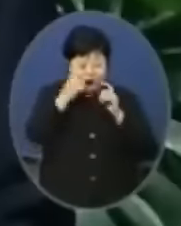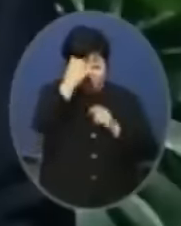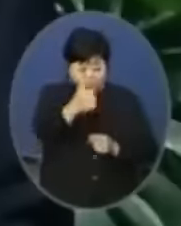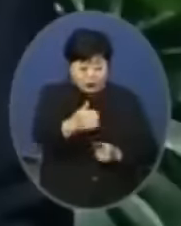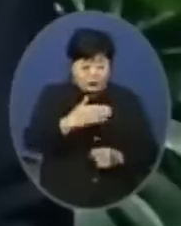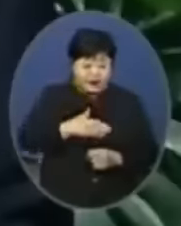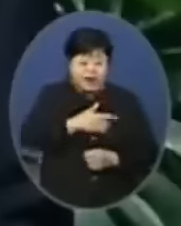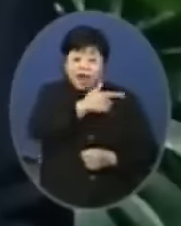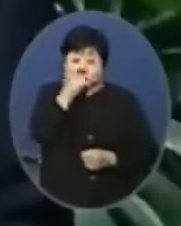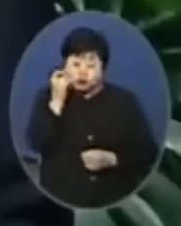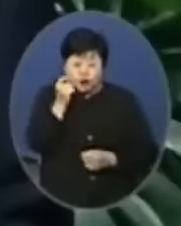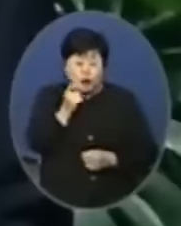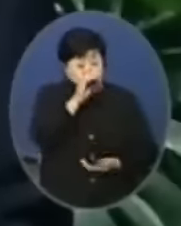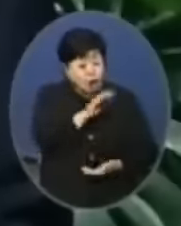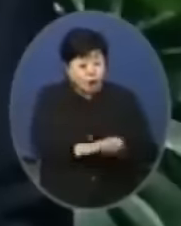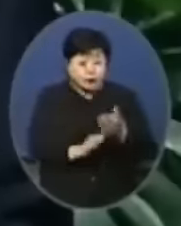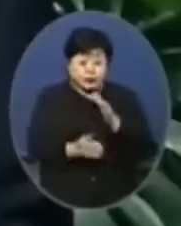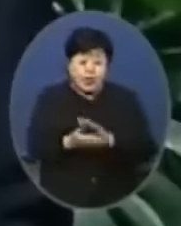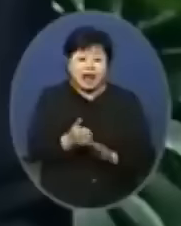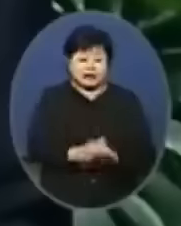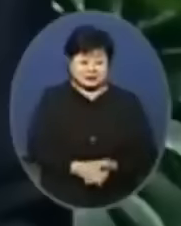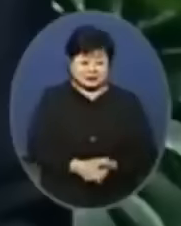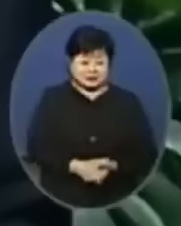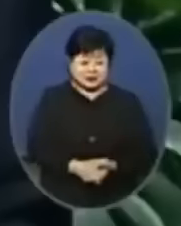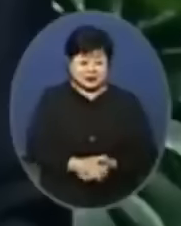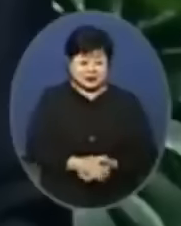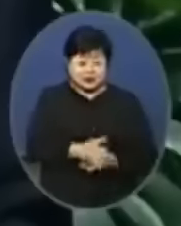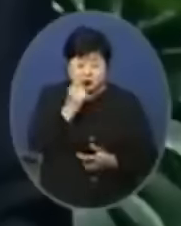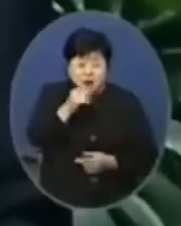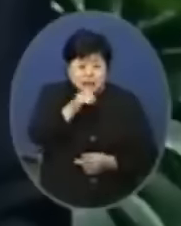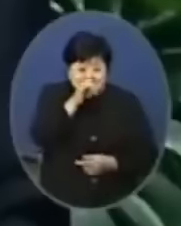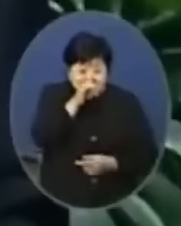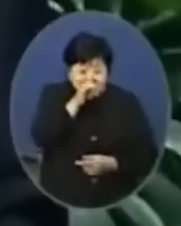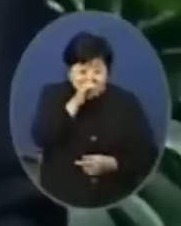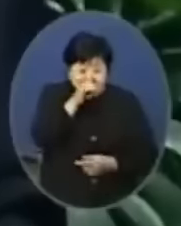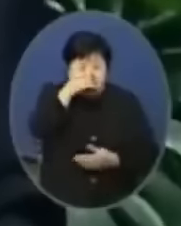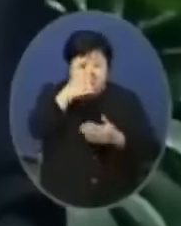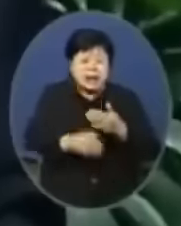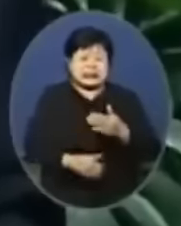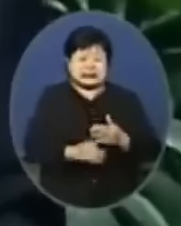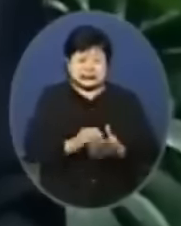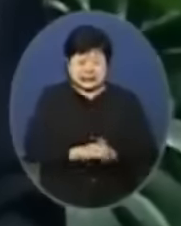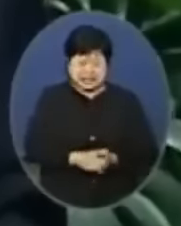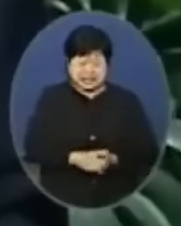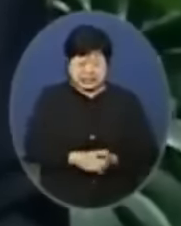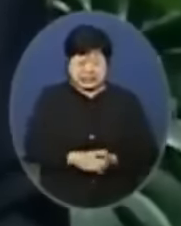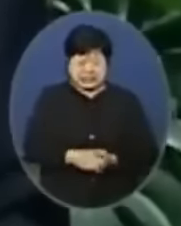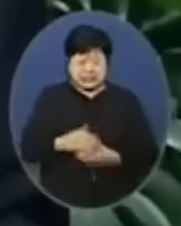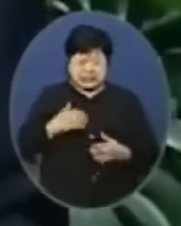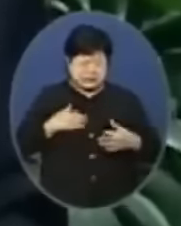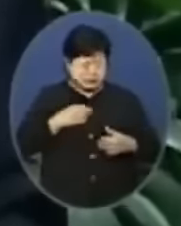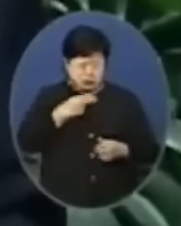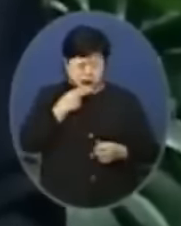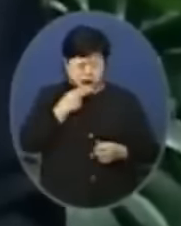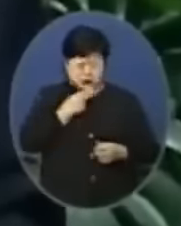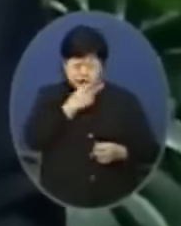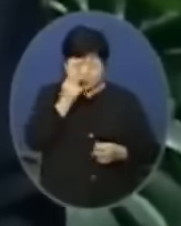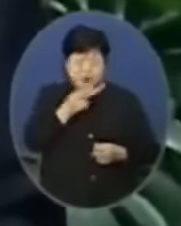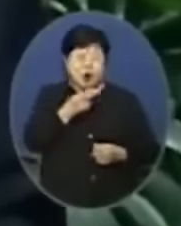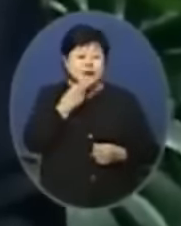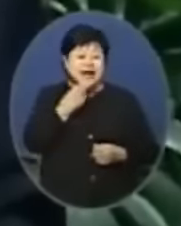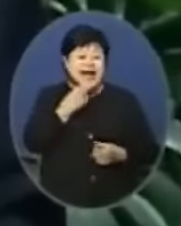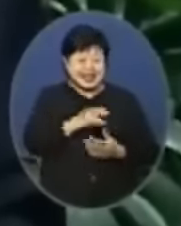목자시니 내게 부족함이 있도다. 그럼 마이너스 인생이 되면 기쁘잖아요. 부족함이